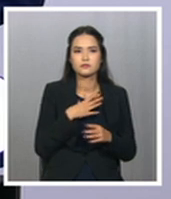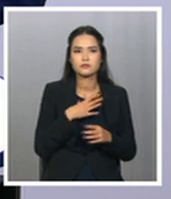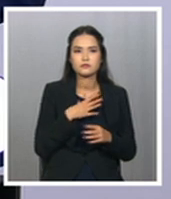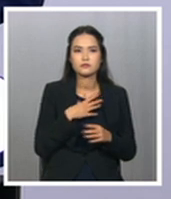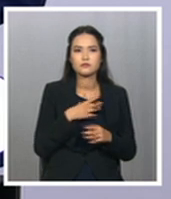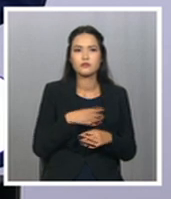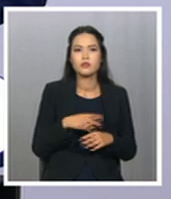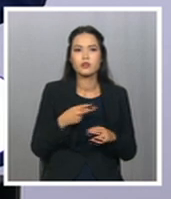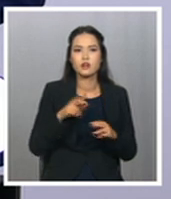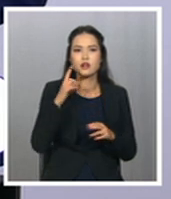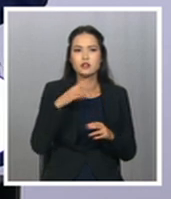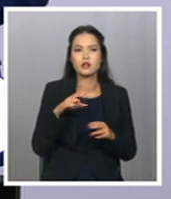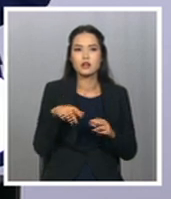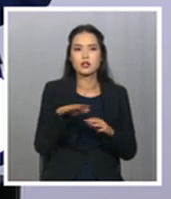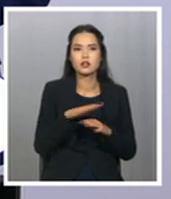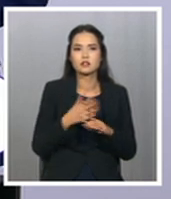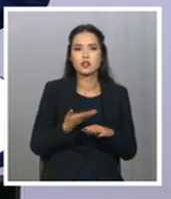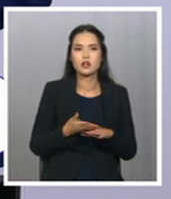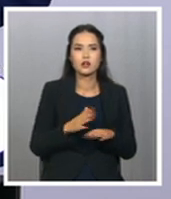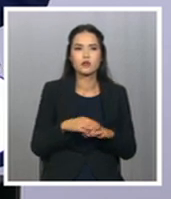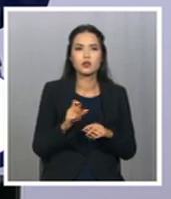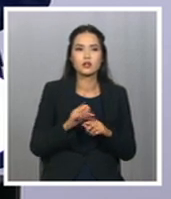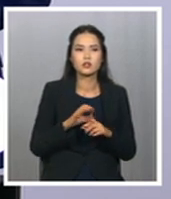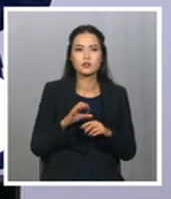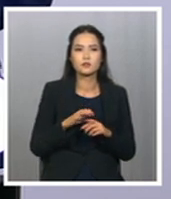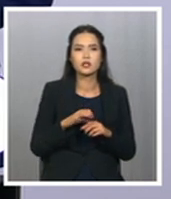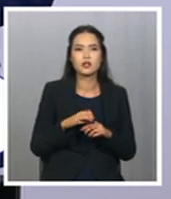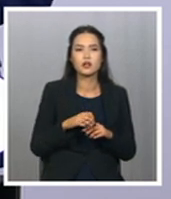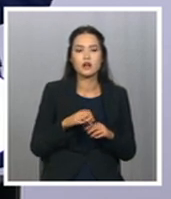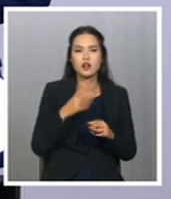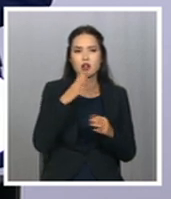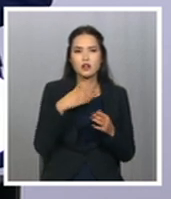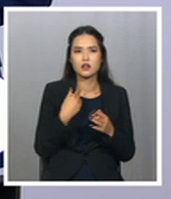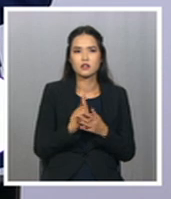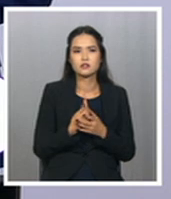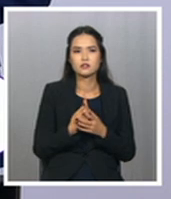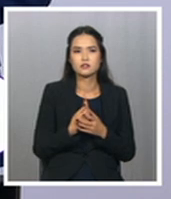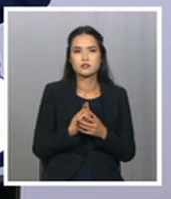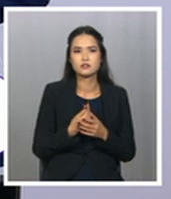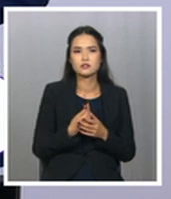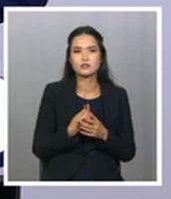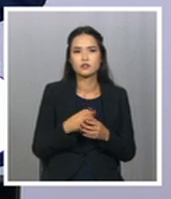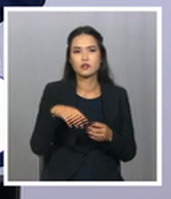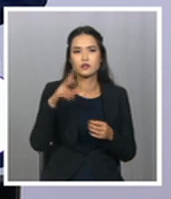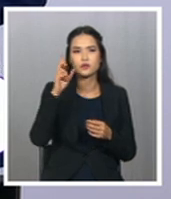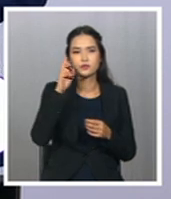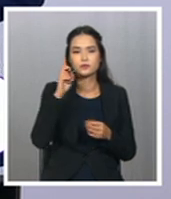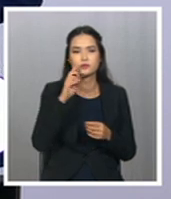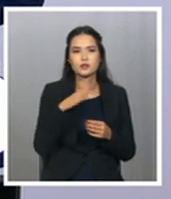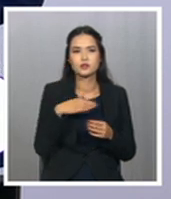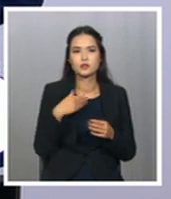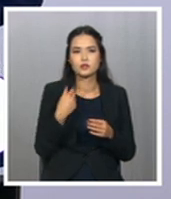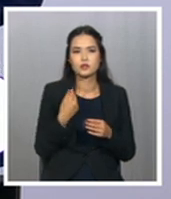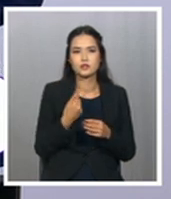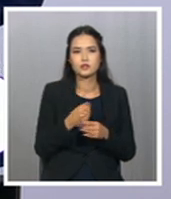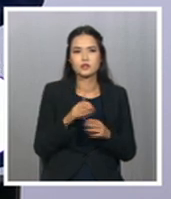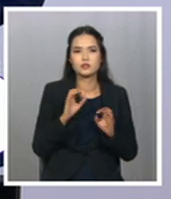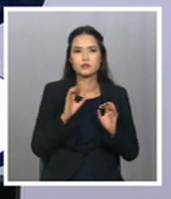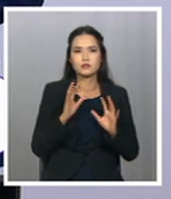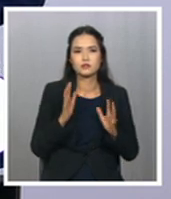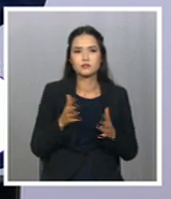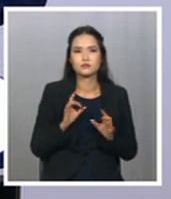қазақ халқы басына түскен ауыр заманда азып тозып кетпей, ұлтты азат ету күресін одан арғатай